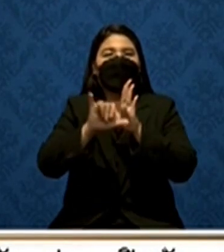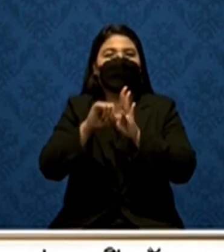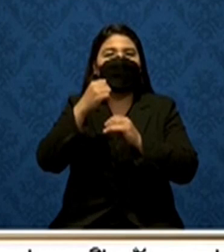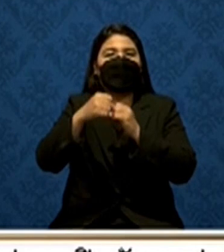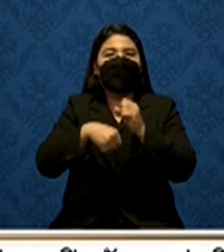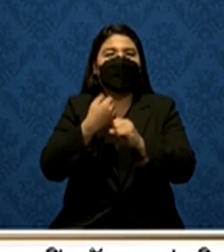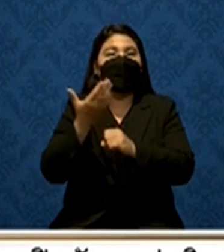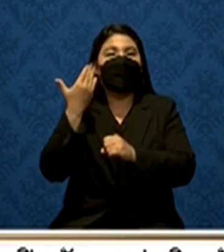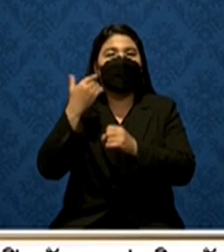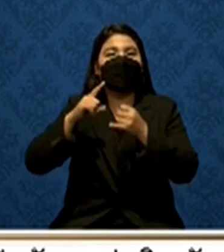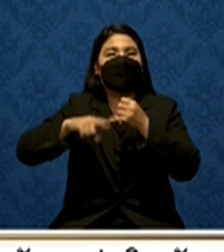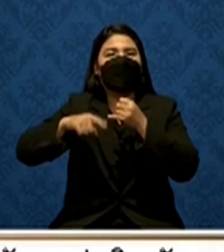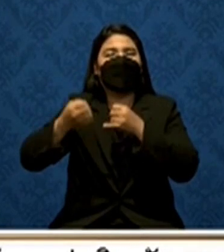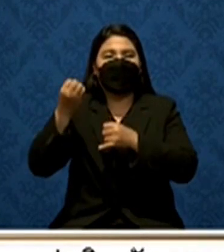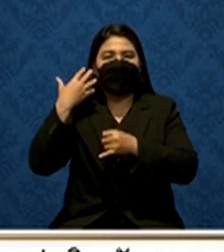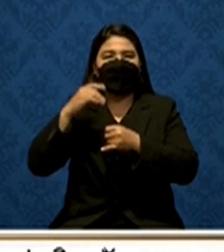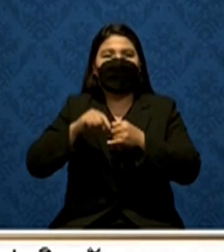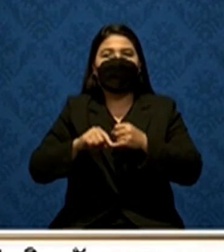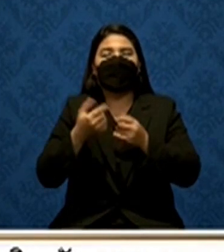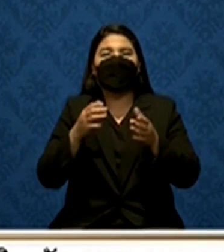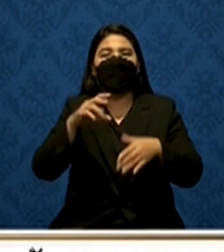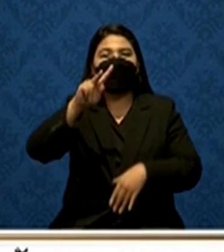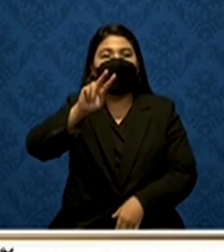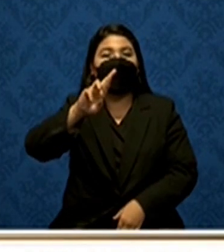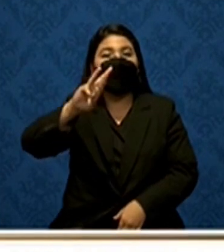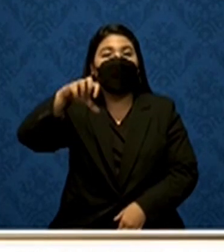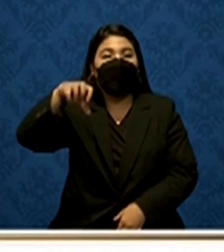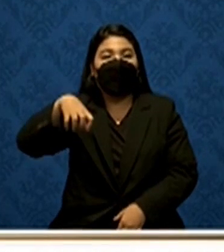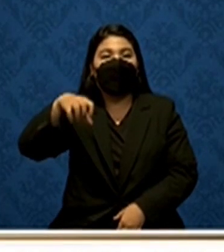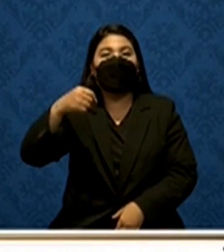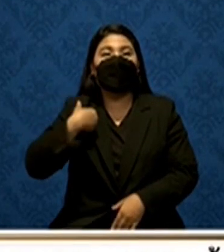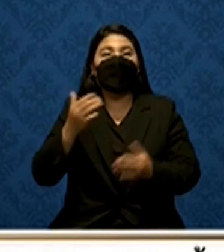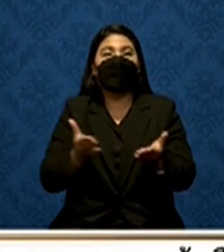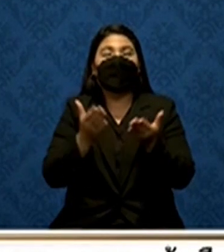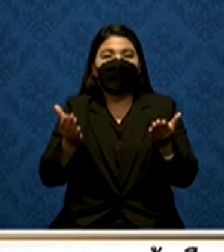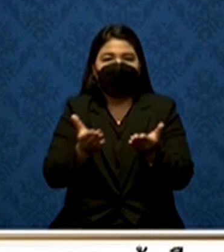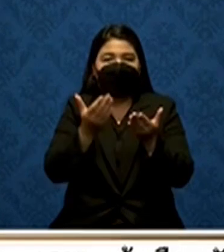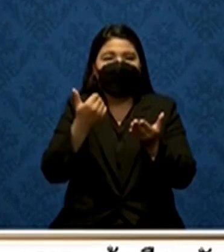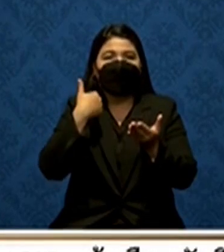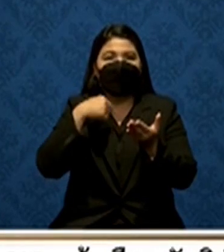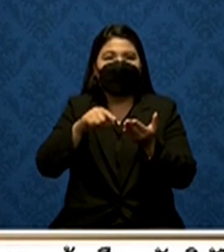ับว่าให้กลมส่งเสริมการส่งออกทำแผนส่งออก Soft Power